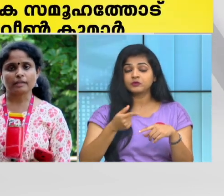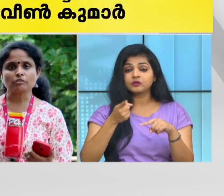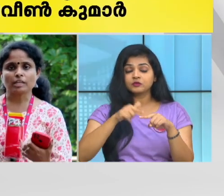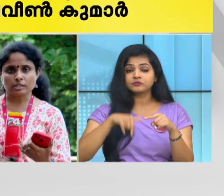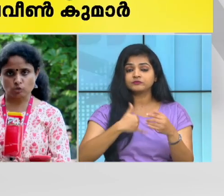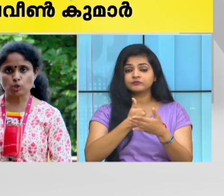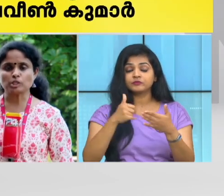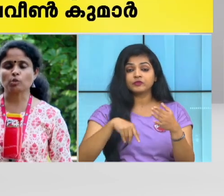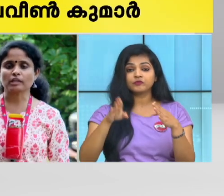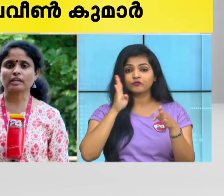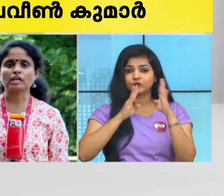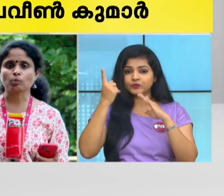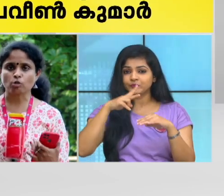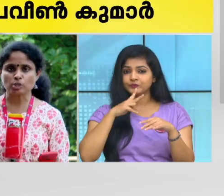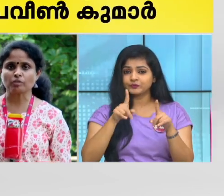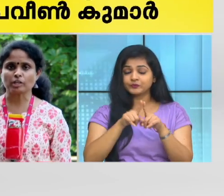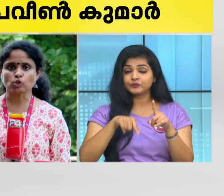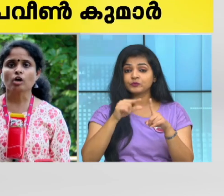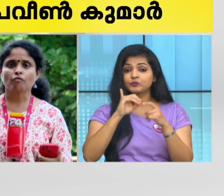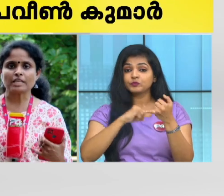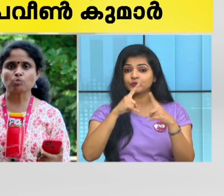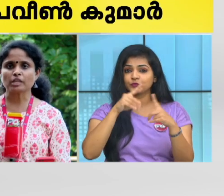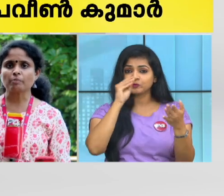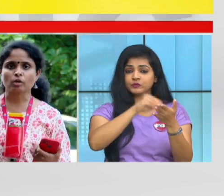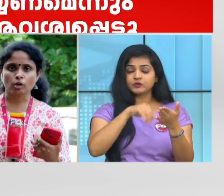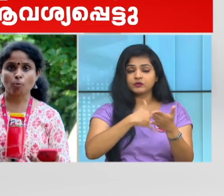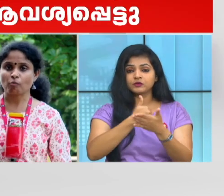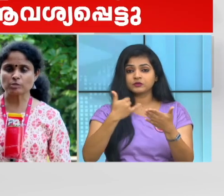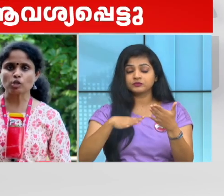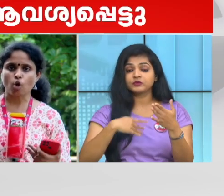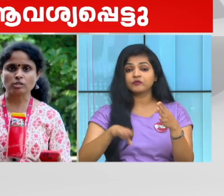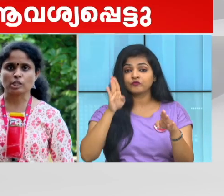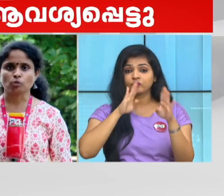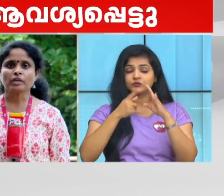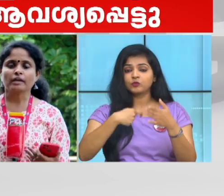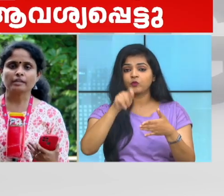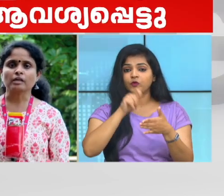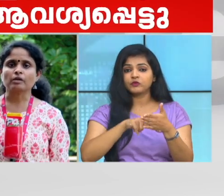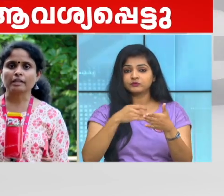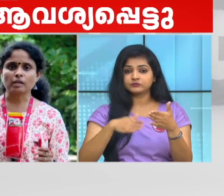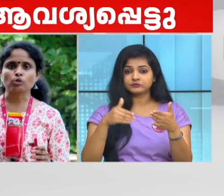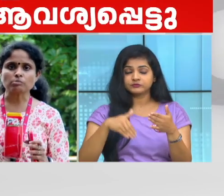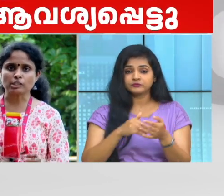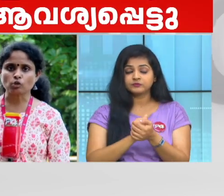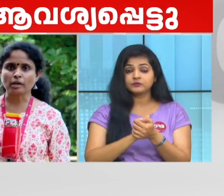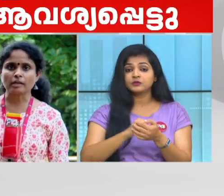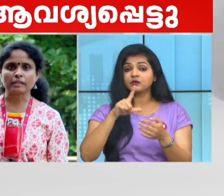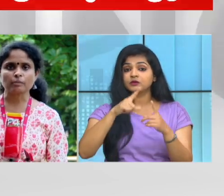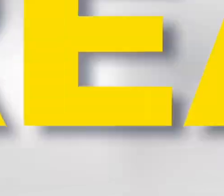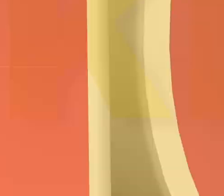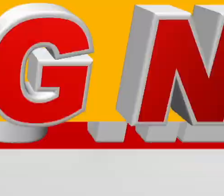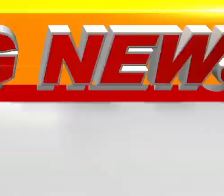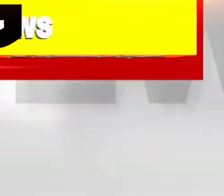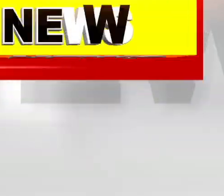അതായത് സൂചിപ്പിച്ചതുപോലെ തന്നെ ഈ ഒരു പോസ്റ്റ് പിൻവലിക്കുന്നു, ഫേസ്ബുക്ക് ലോക്ക് ചെയ്യുന്നു. ഇത് ലതിക കുറ്റം ചെയ്തതുകൊണ്ടാണ്